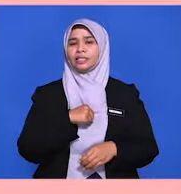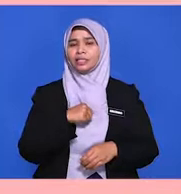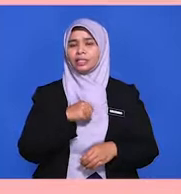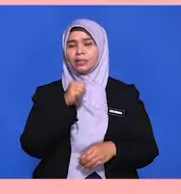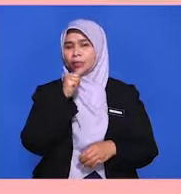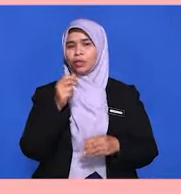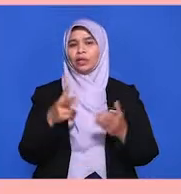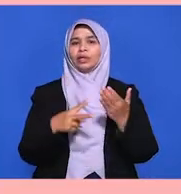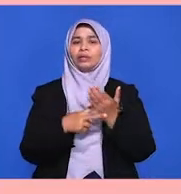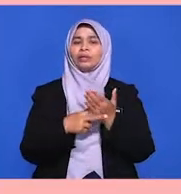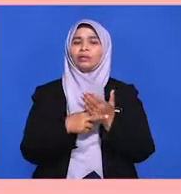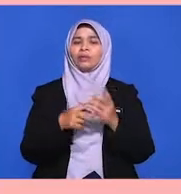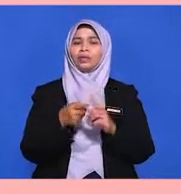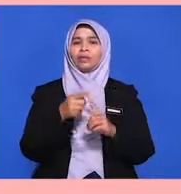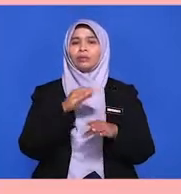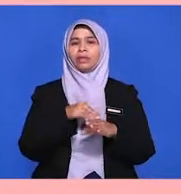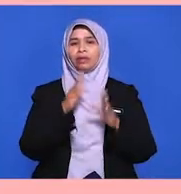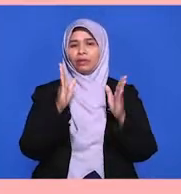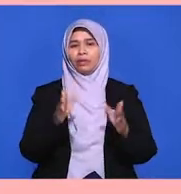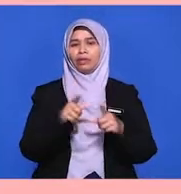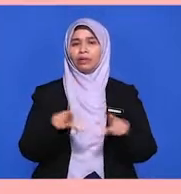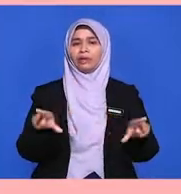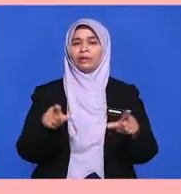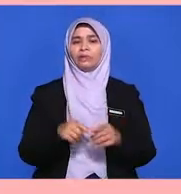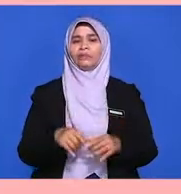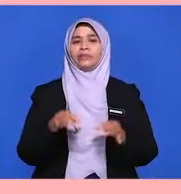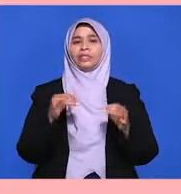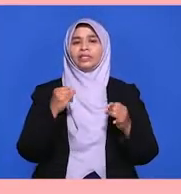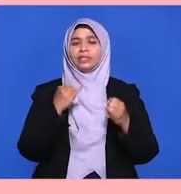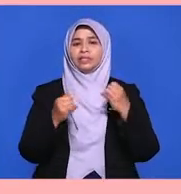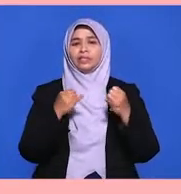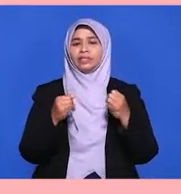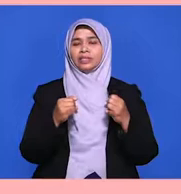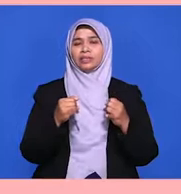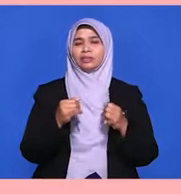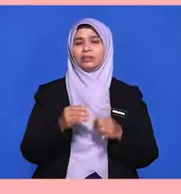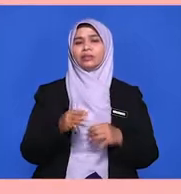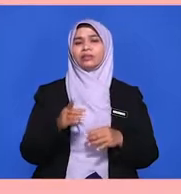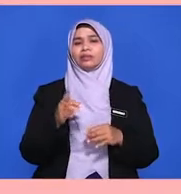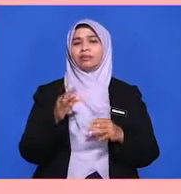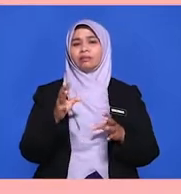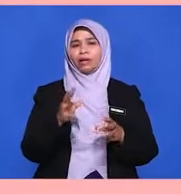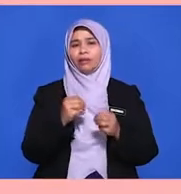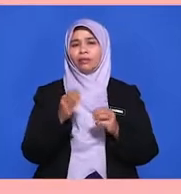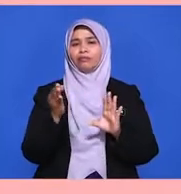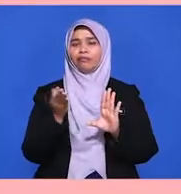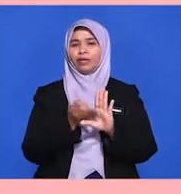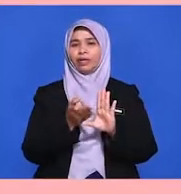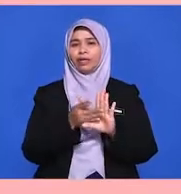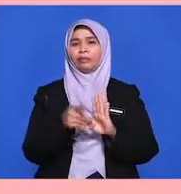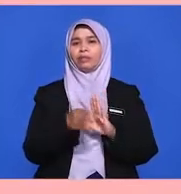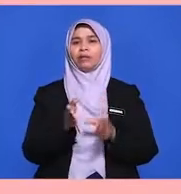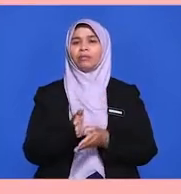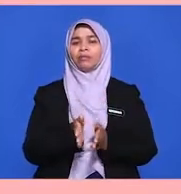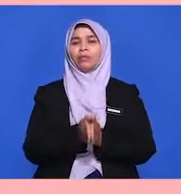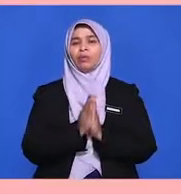daripada orang lain. Jika seseorang pereka cipta itu ingin memfailkan permohonan perlindungan